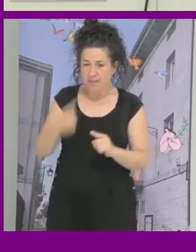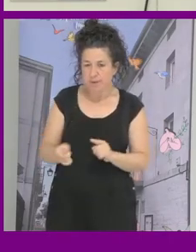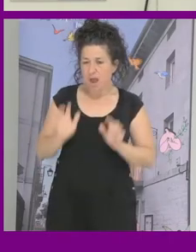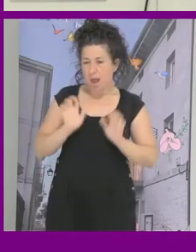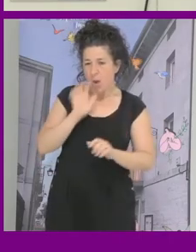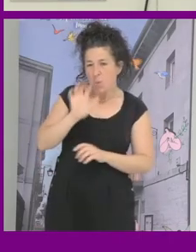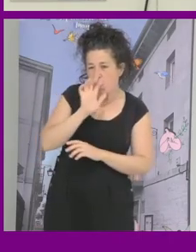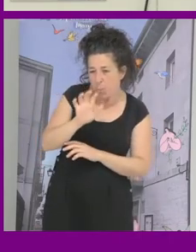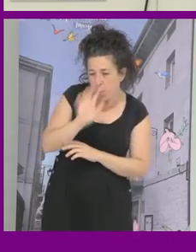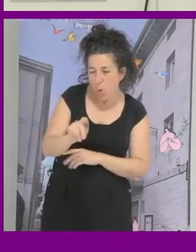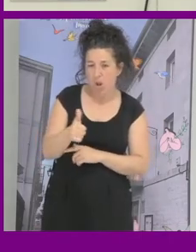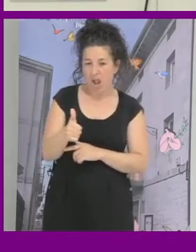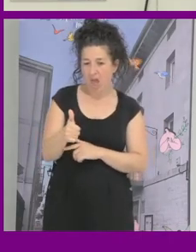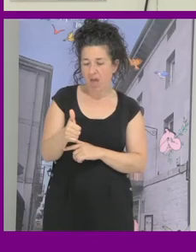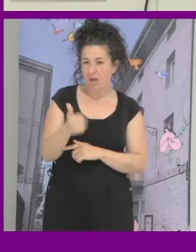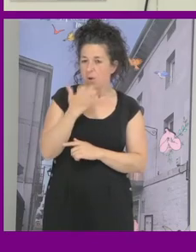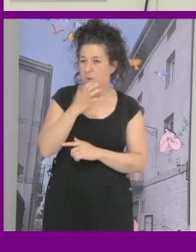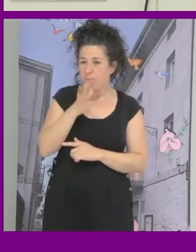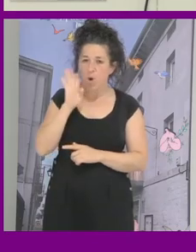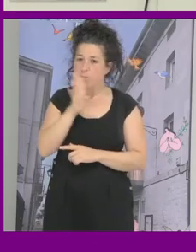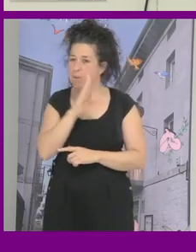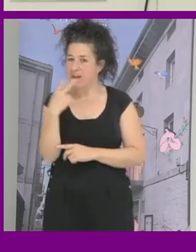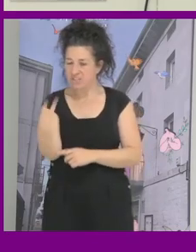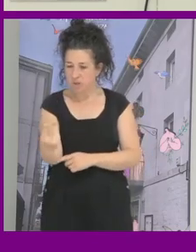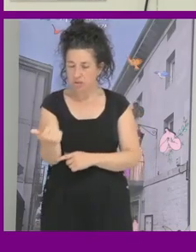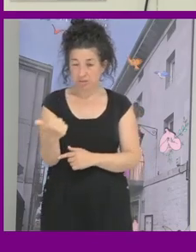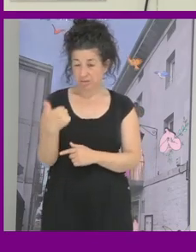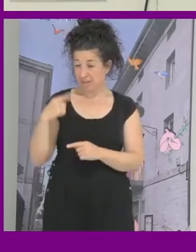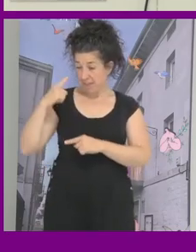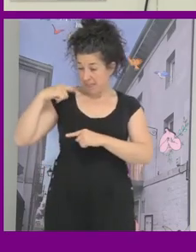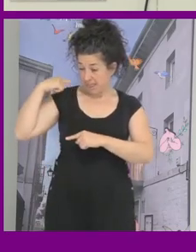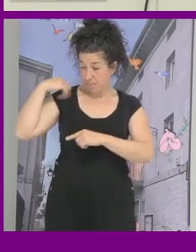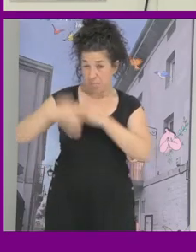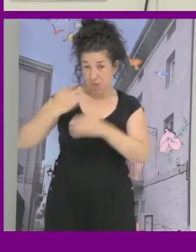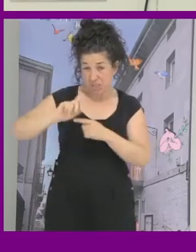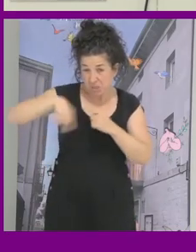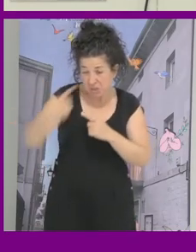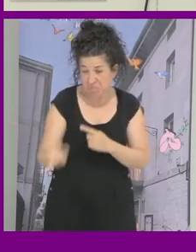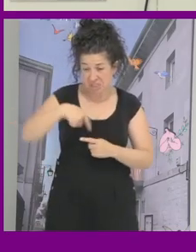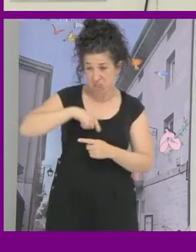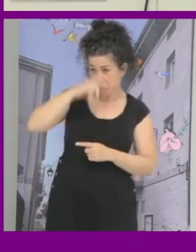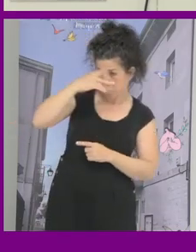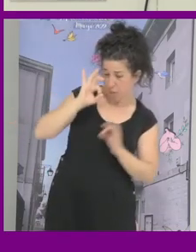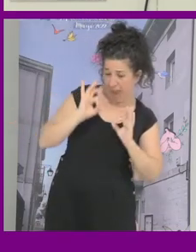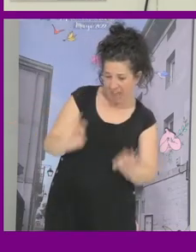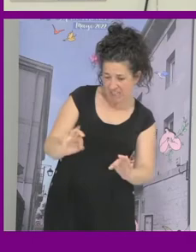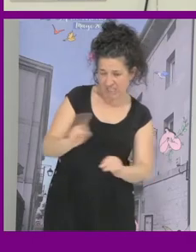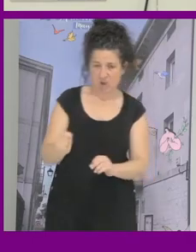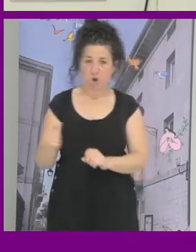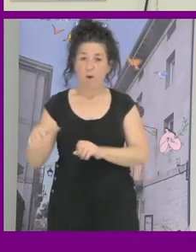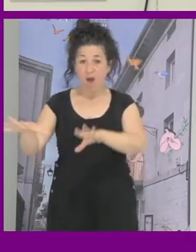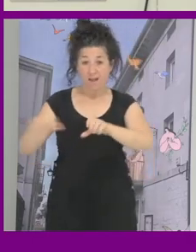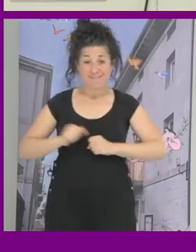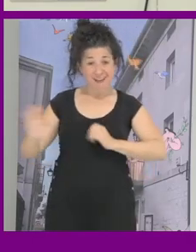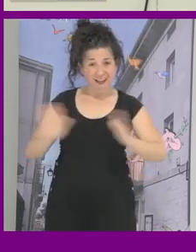uste duzu horrek kezkatzen gaituela, gauza bera gertatzen zaie harrerako umea duten amei, izugarrizko mutxila dutela, eta